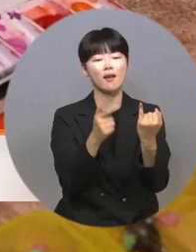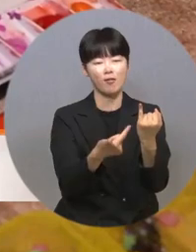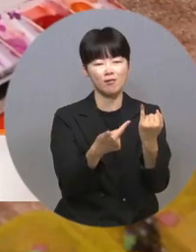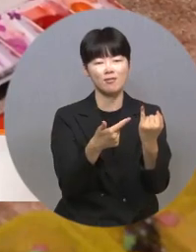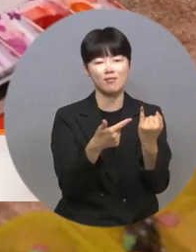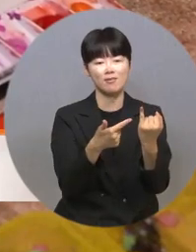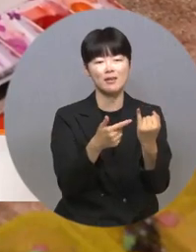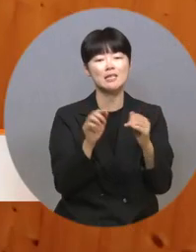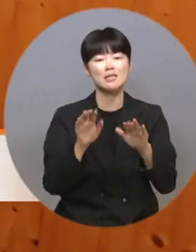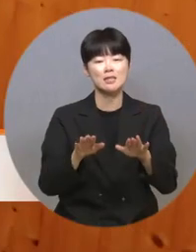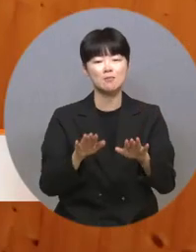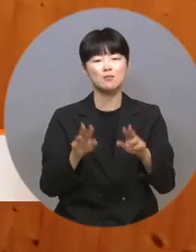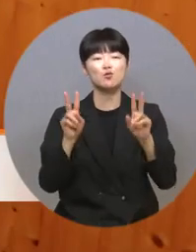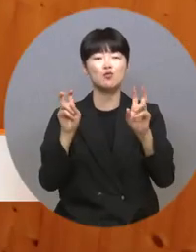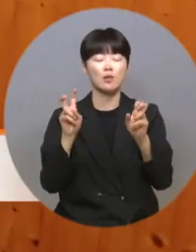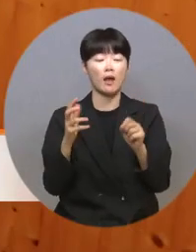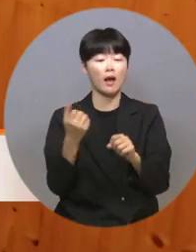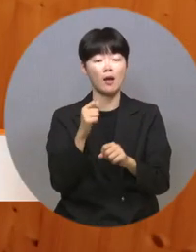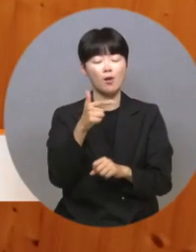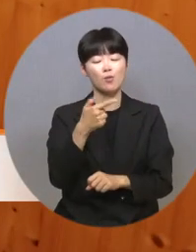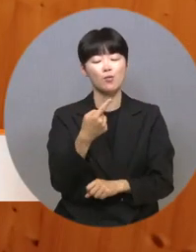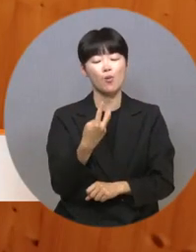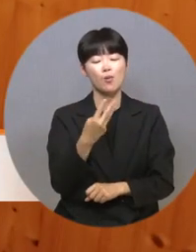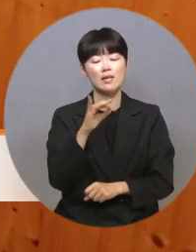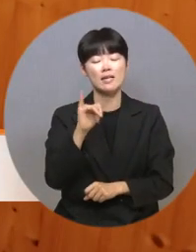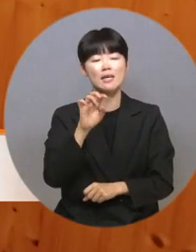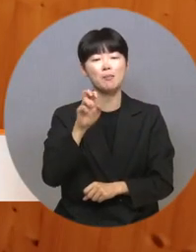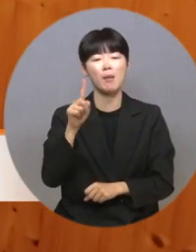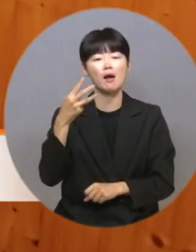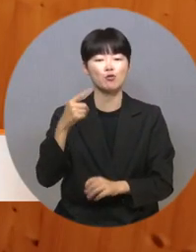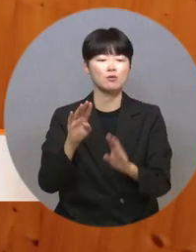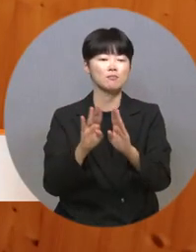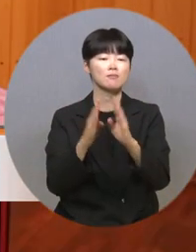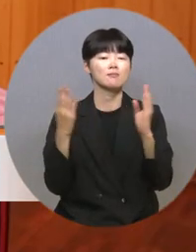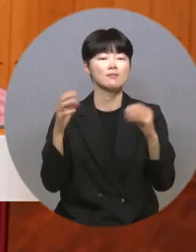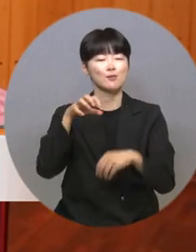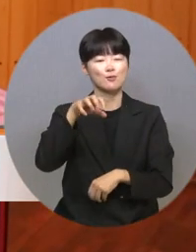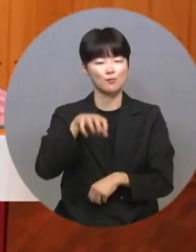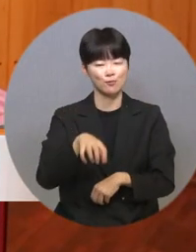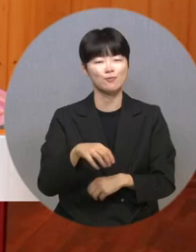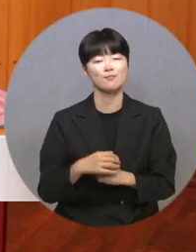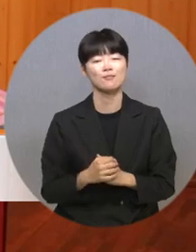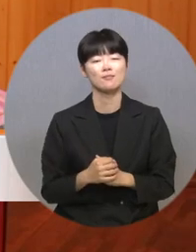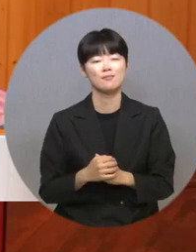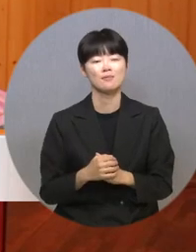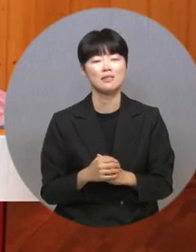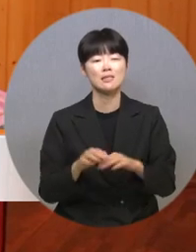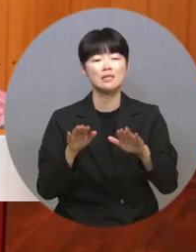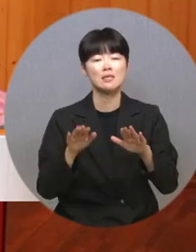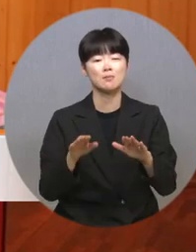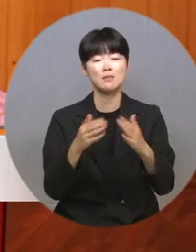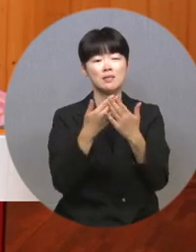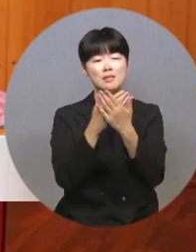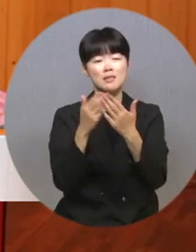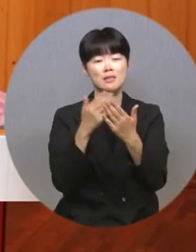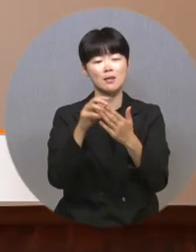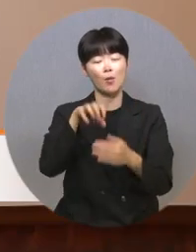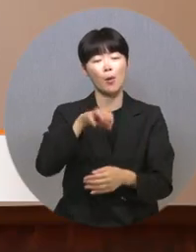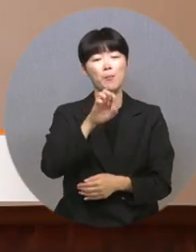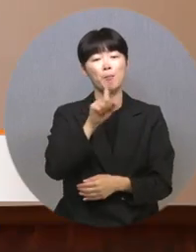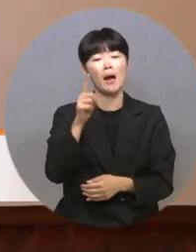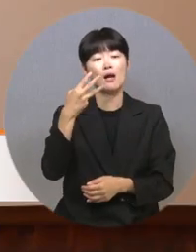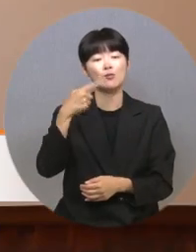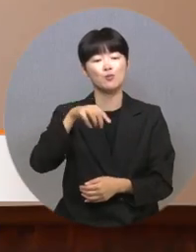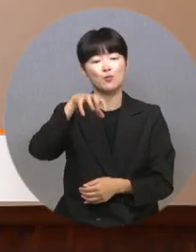시절 즐겁게 그림을 그리며 최고로 즐거웠던 공간이 이제는 꿈을 이루는 작업실이 된 마루에서